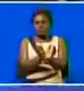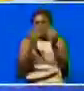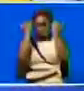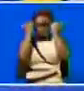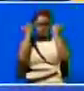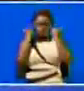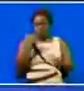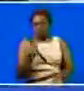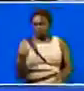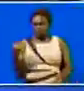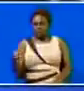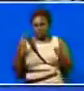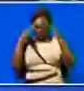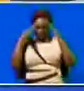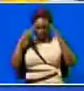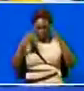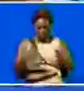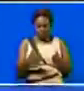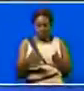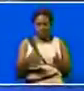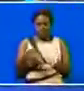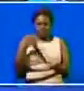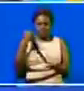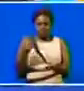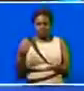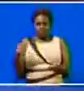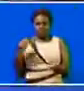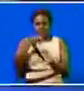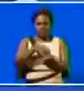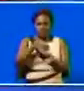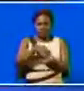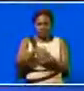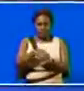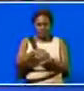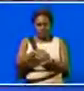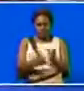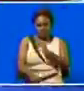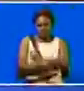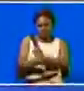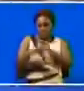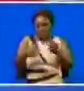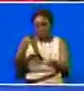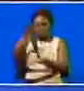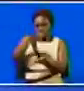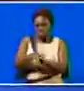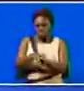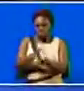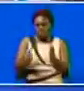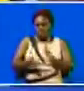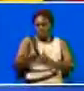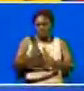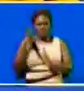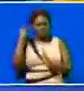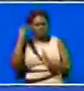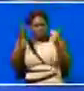watoto inatarajia kuangazia mrundiko wa kesi za watoto na kisha kutoa mwelekeo wa jinsi kesi hizo zitapunguzwa kwa kuharakisha kusikizwa